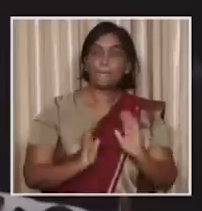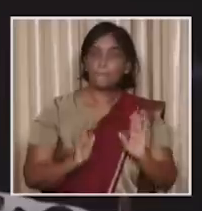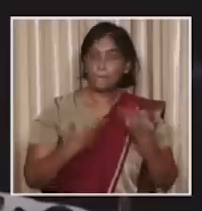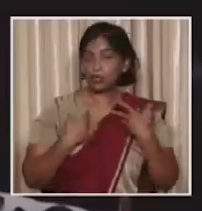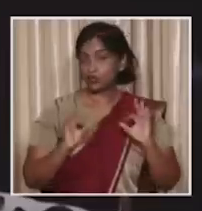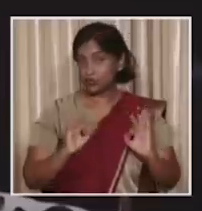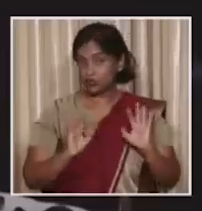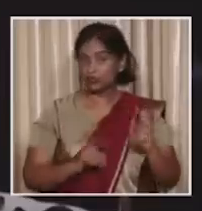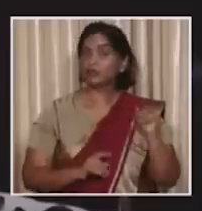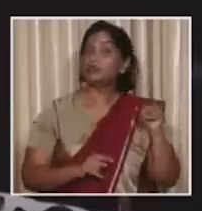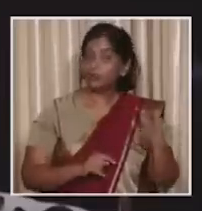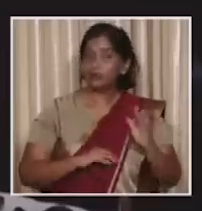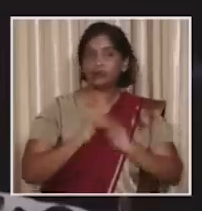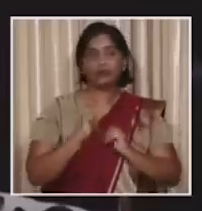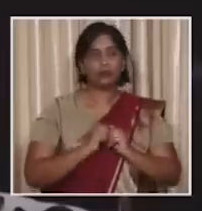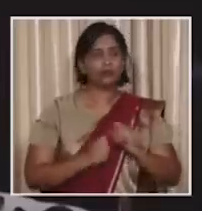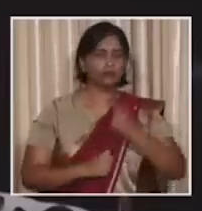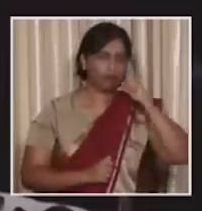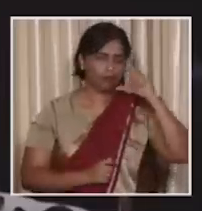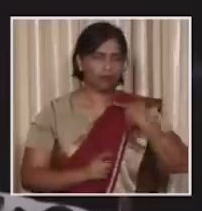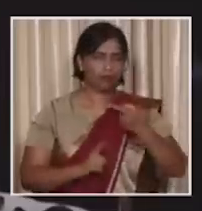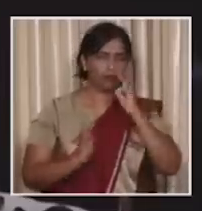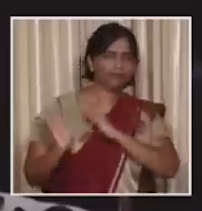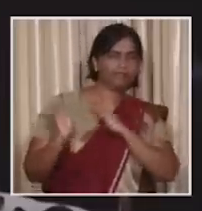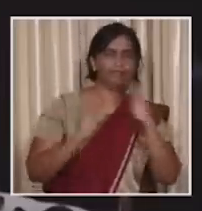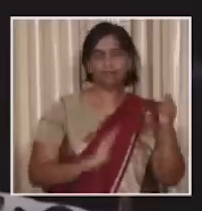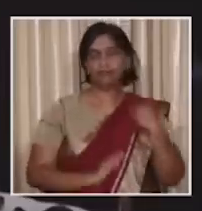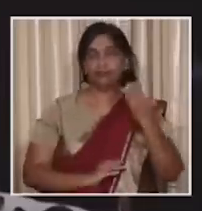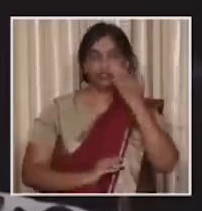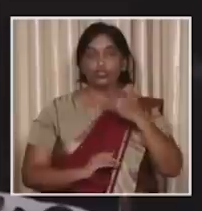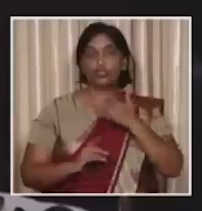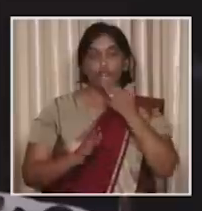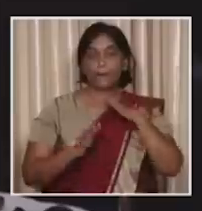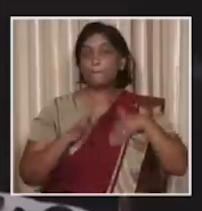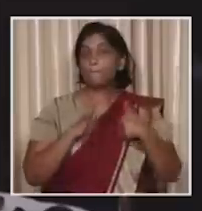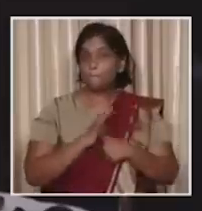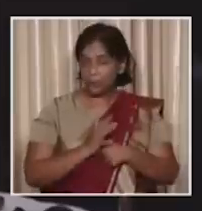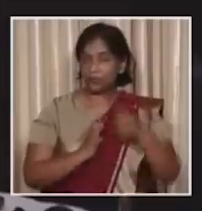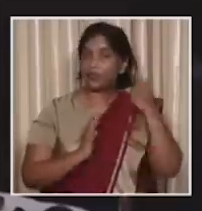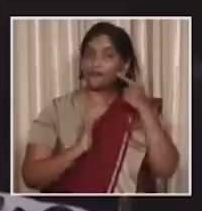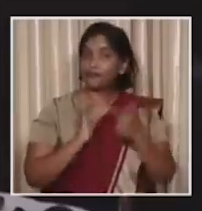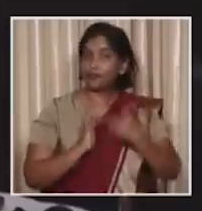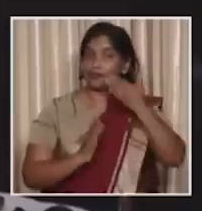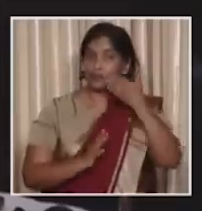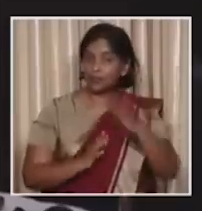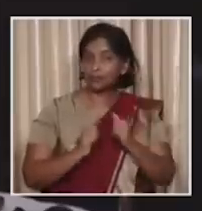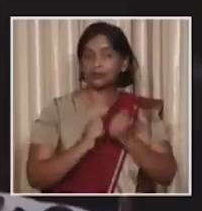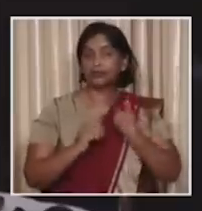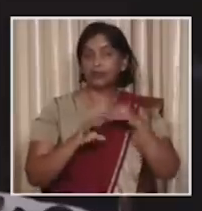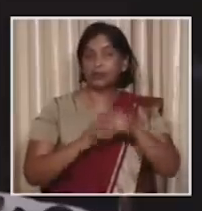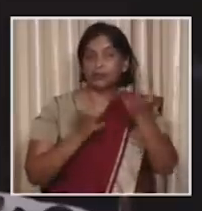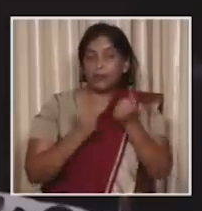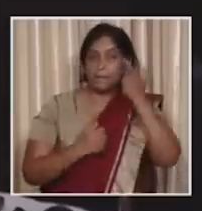සූදානම් වී තිබුණා. නමුත් මෙම ක්‍රියාවලිය හිතාමතා ප්‍රමාද වෙන බවක් පෙනෙන්න තිබෙන බවට විදුහල්පති විභාගයේ සමත්ව පත්වීම අපේක්ෂාවෙන්